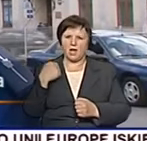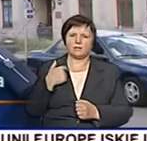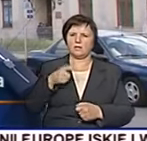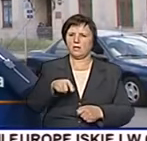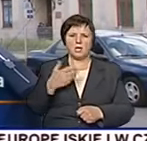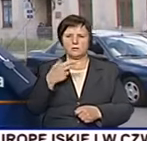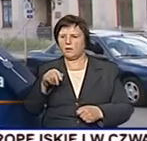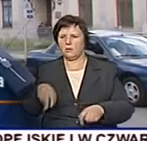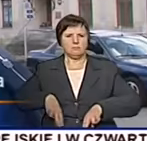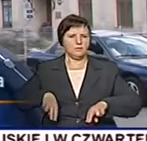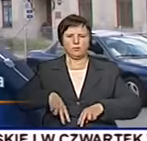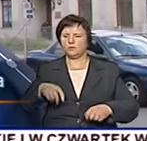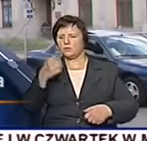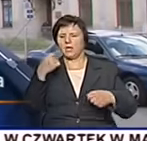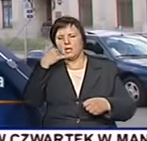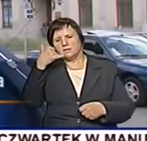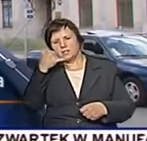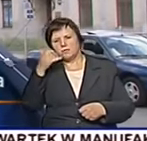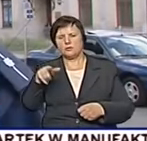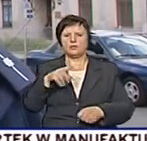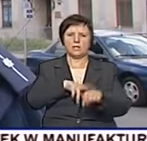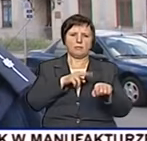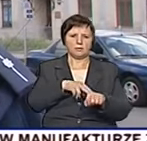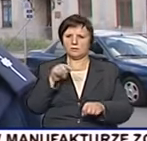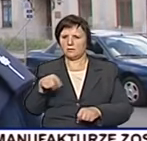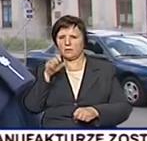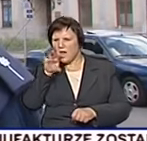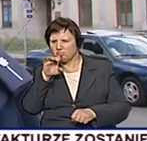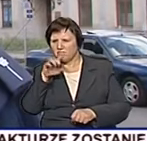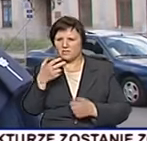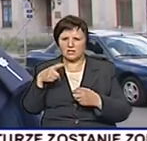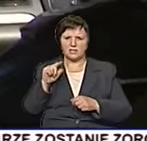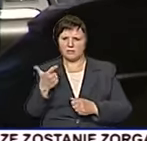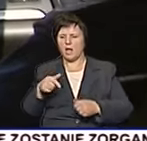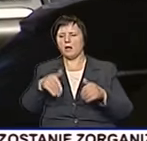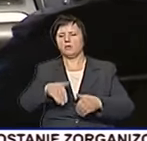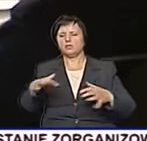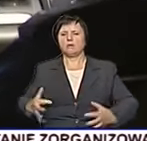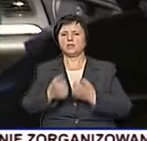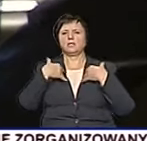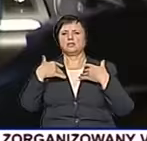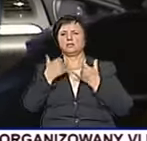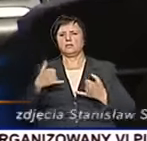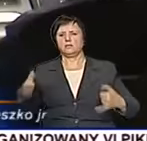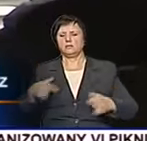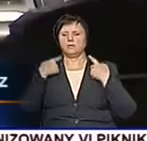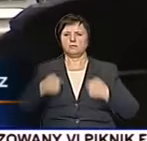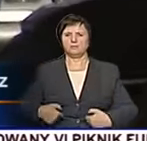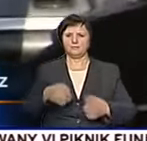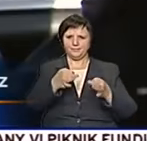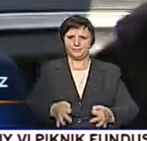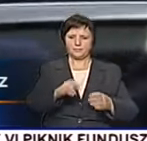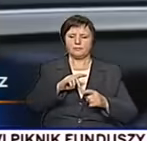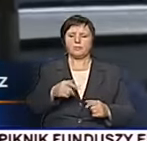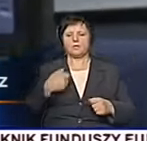alkoholu, nie bójmy zadzwonić na policję. To naprawdę nie jest donosicielstwo, a państwo możecie uratować życie drugiej osobie. Na drogi krajowe już dziś po południu